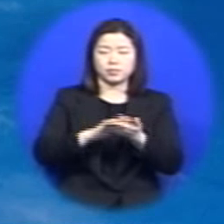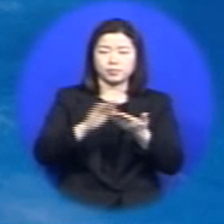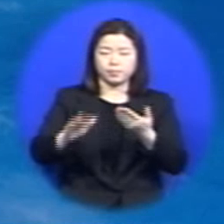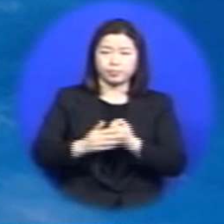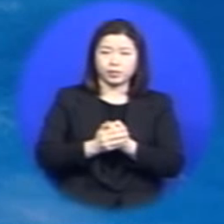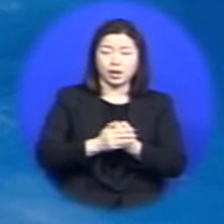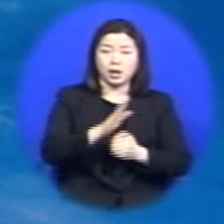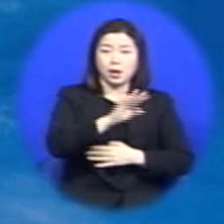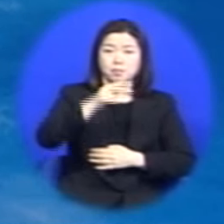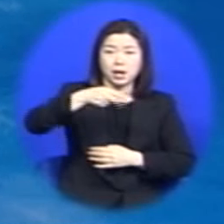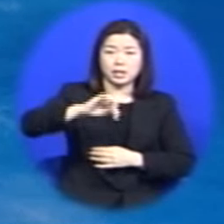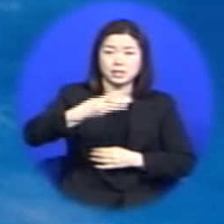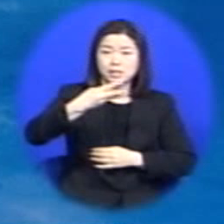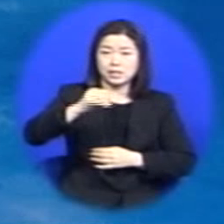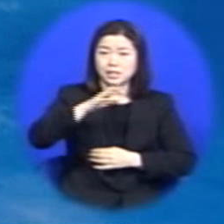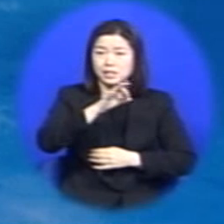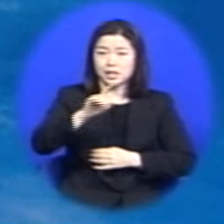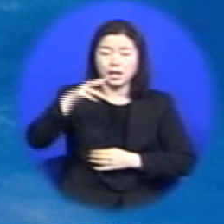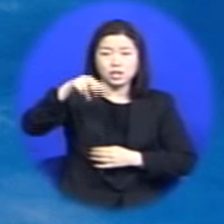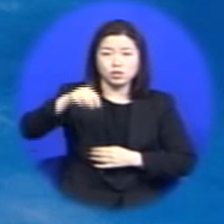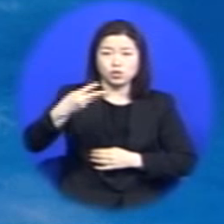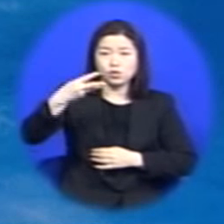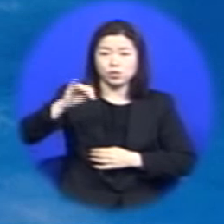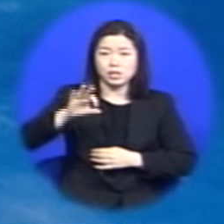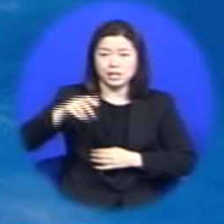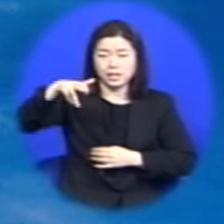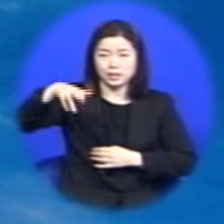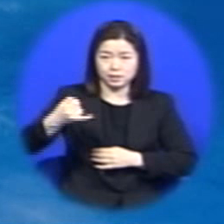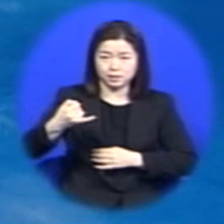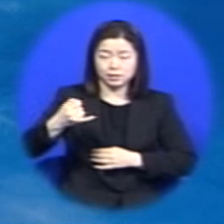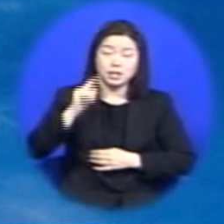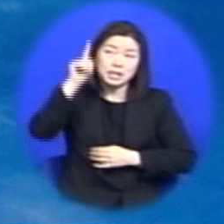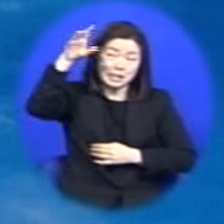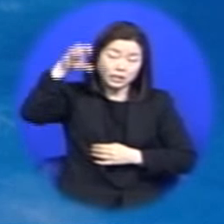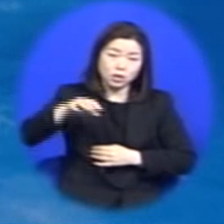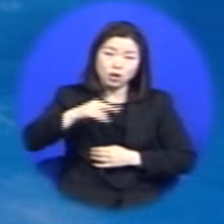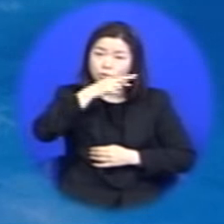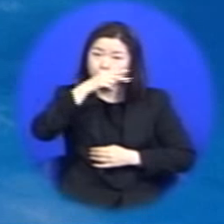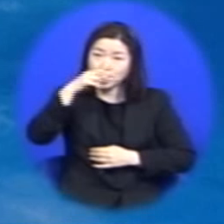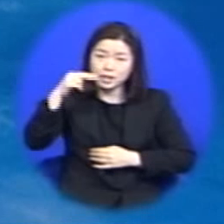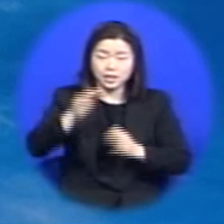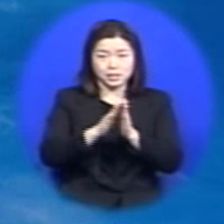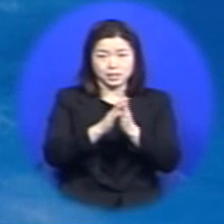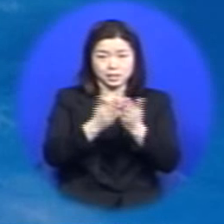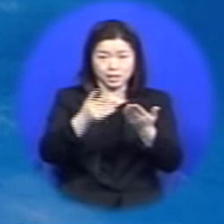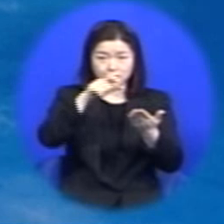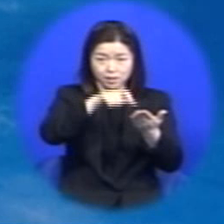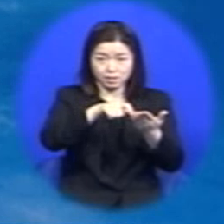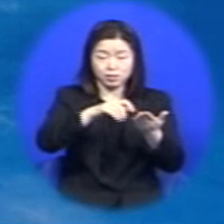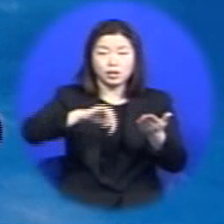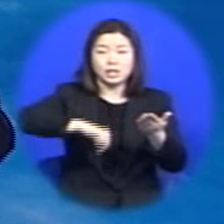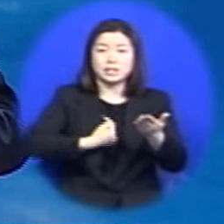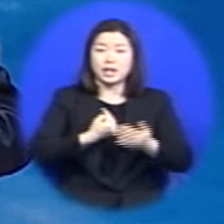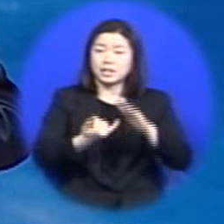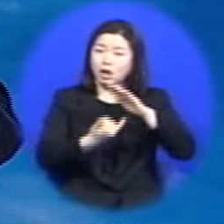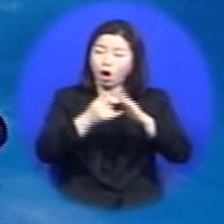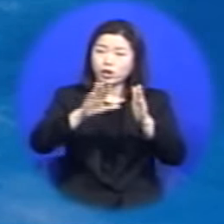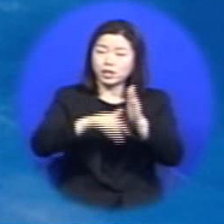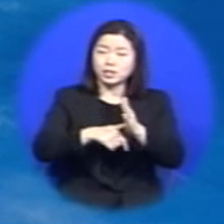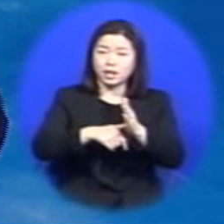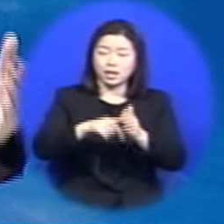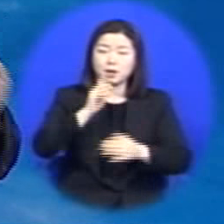바실리아 슈링크 여사가 천국의 향취라는 책에서 자기 어릴 때 이야기를 했습니다. 자기는 어릴